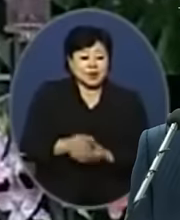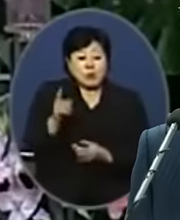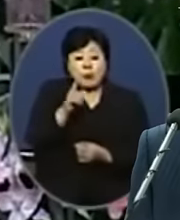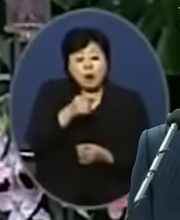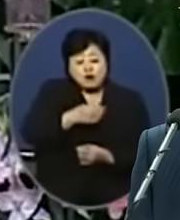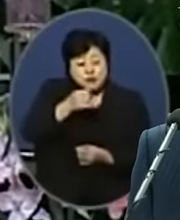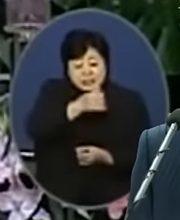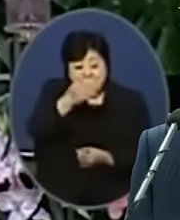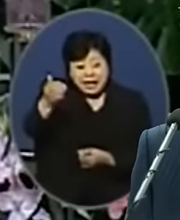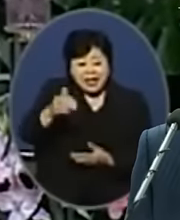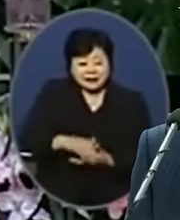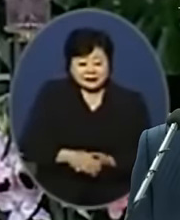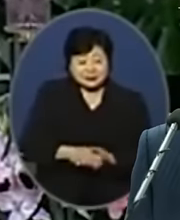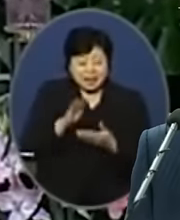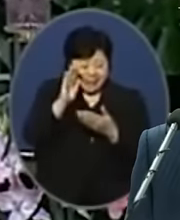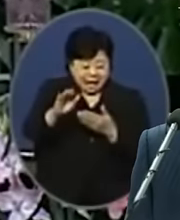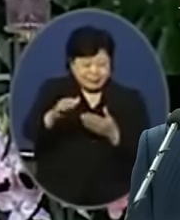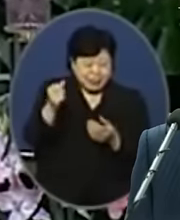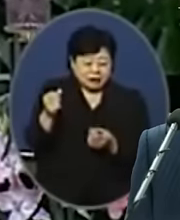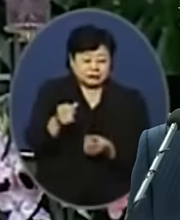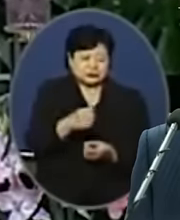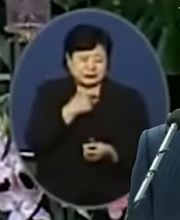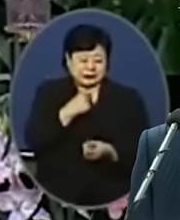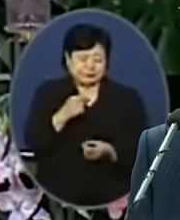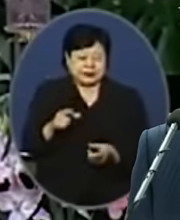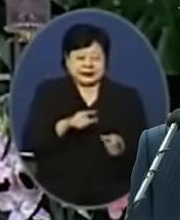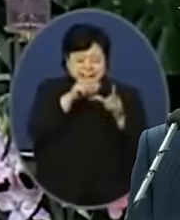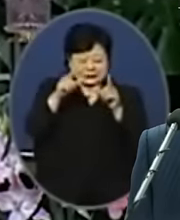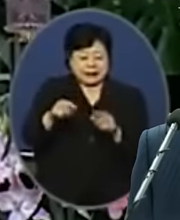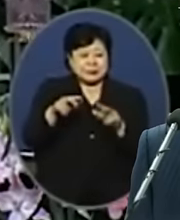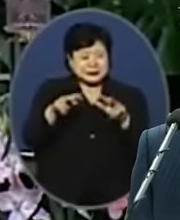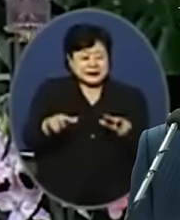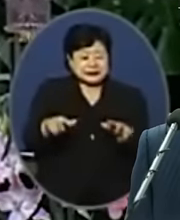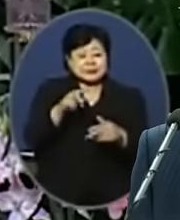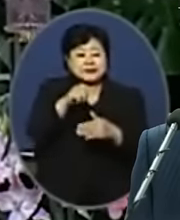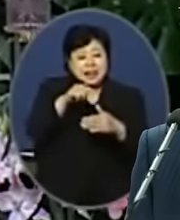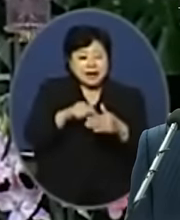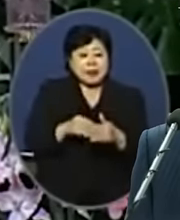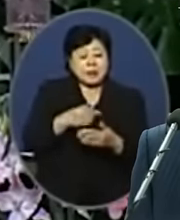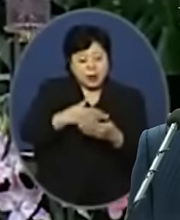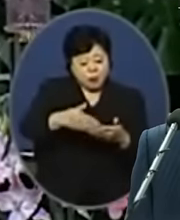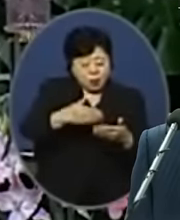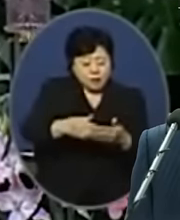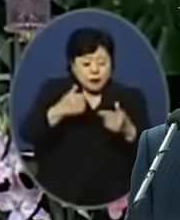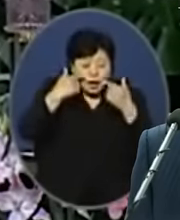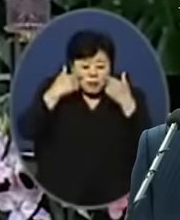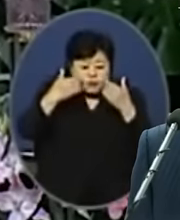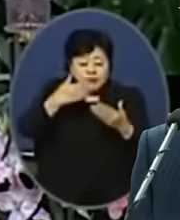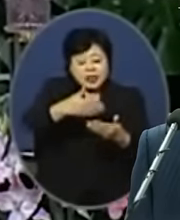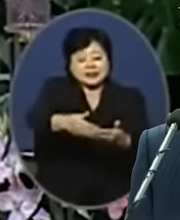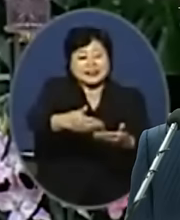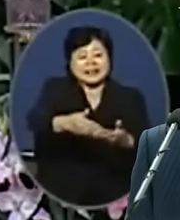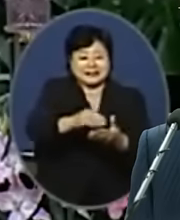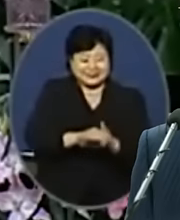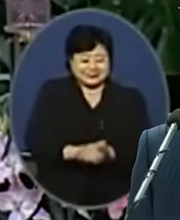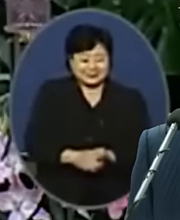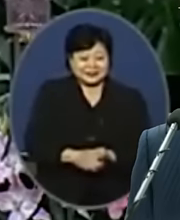무엇이 꿈인가? 장래 내가 갖고 싶은 좋은 삶을 현재 나의 마음의 화폭에 분명하게 그리는